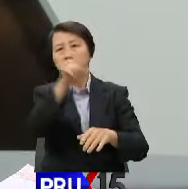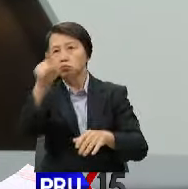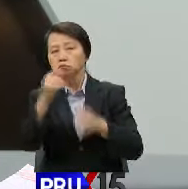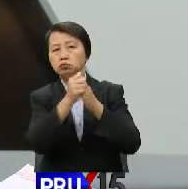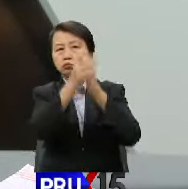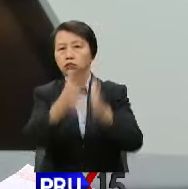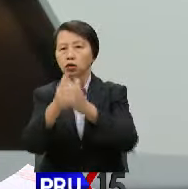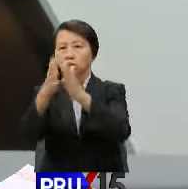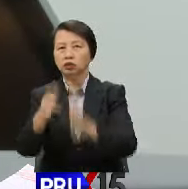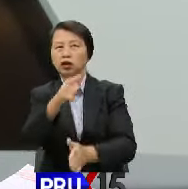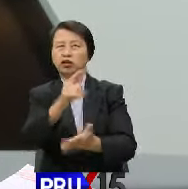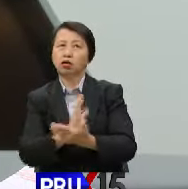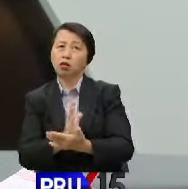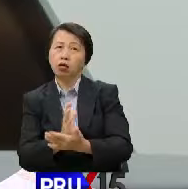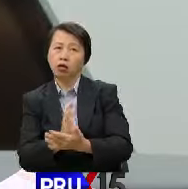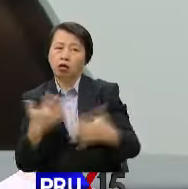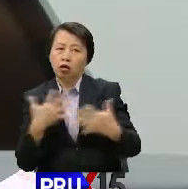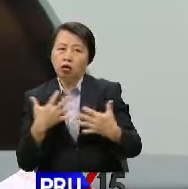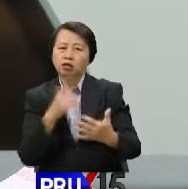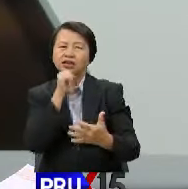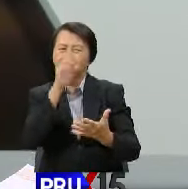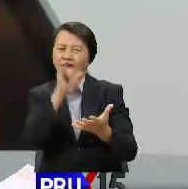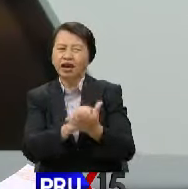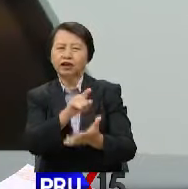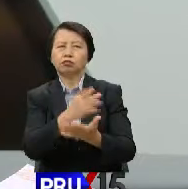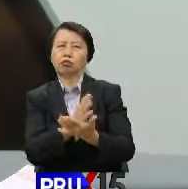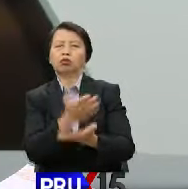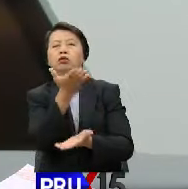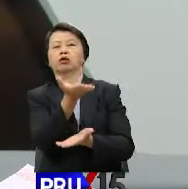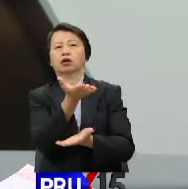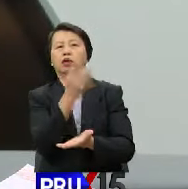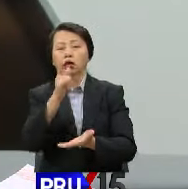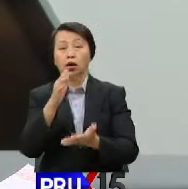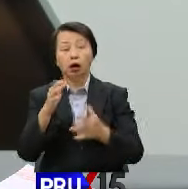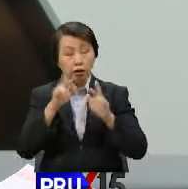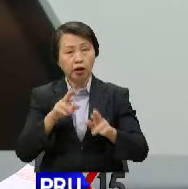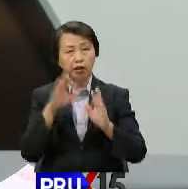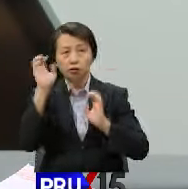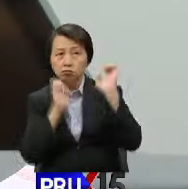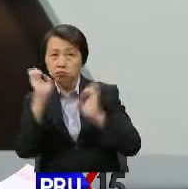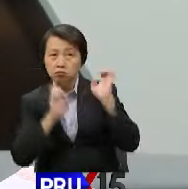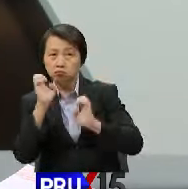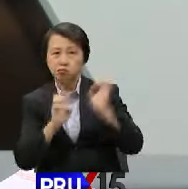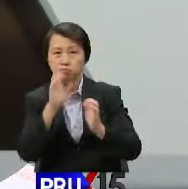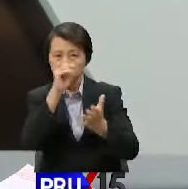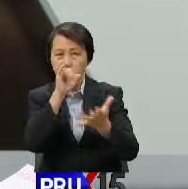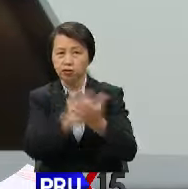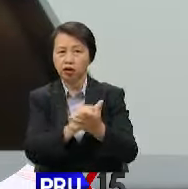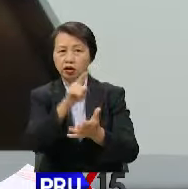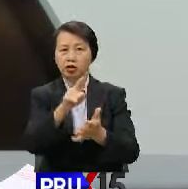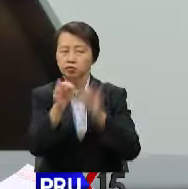lihat pemimpin itu tidak yakin dalam berdebat sebab ini yang akan dinilai keyakinan dia dalam